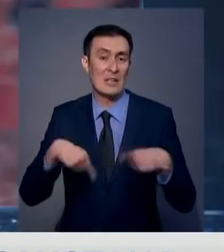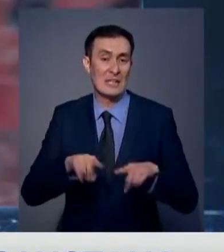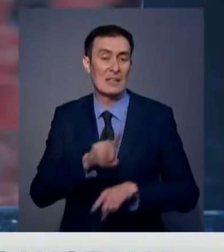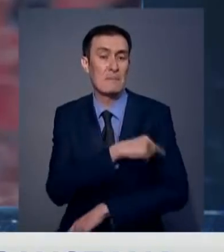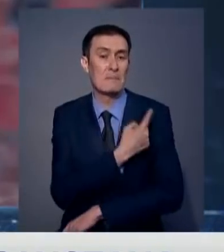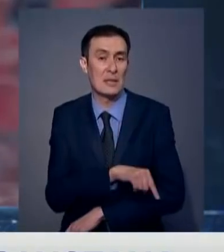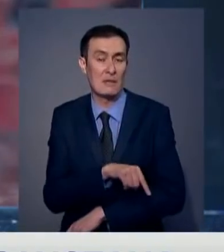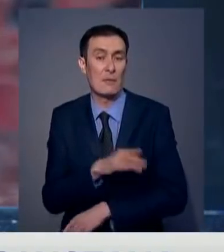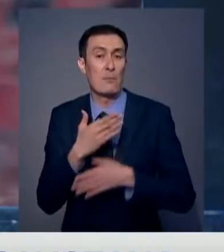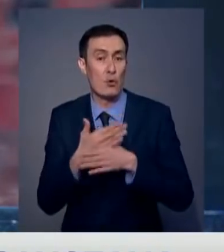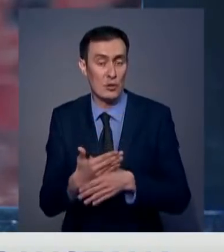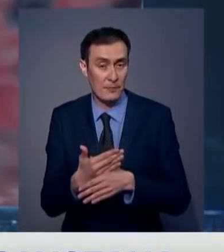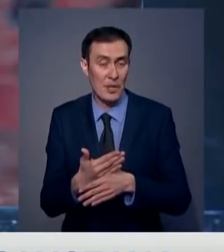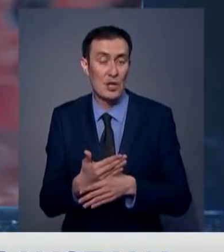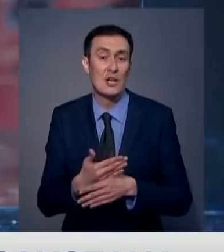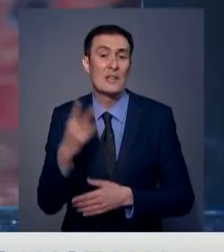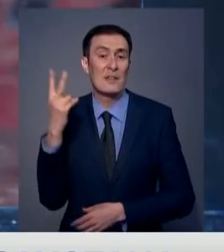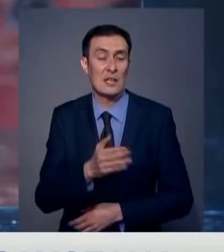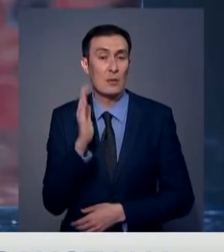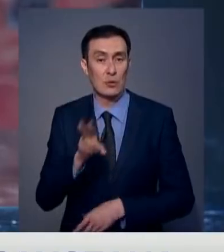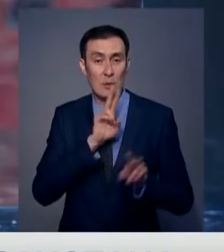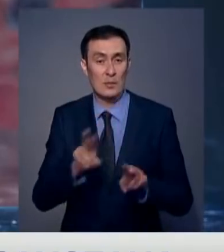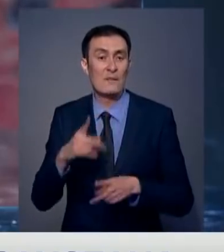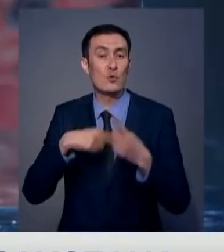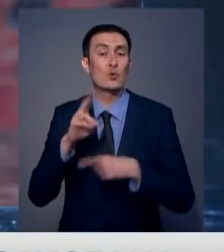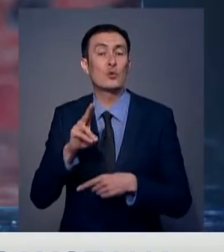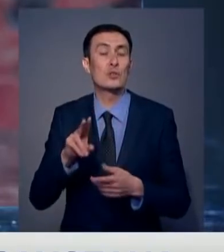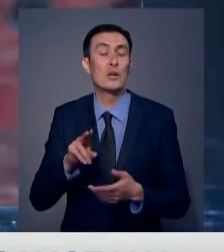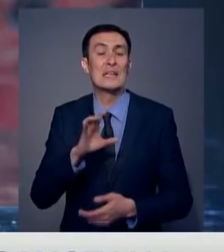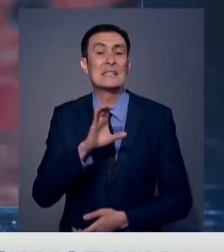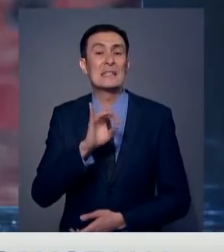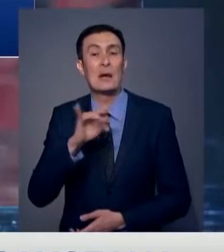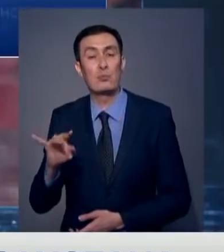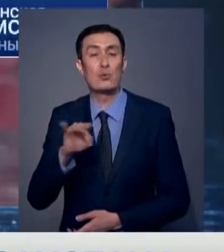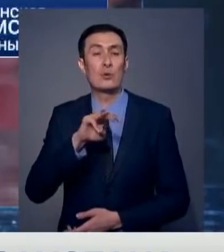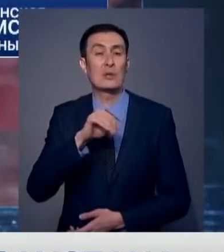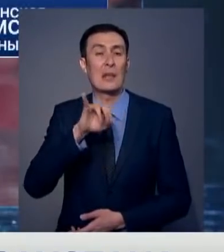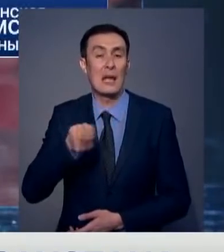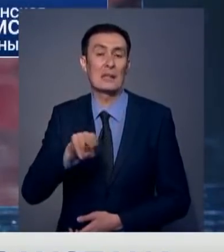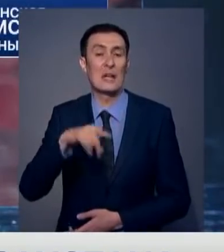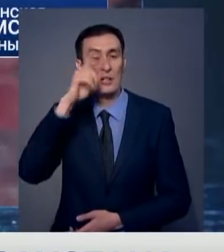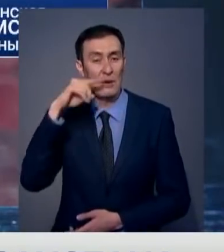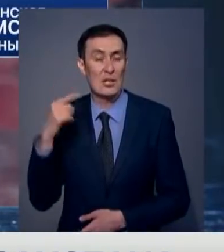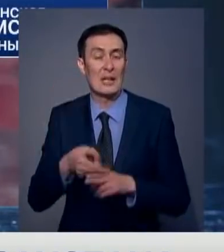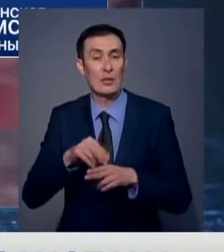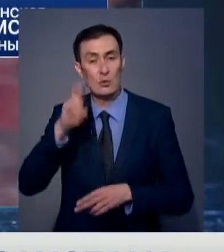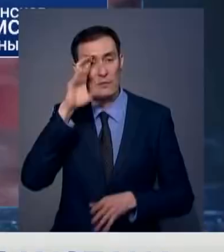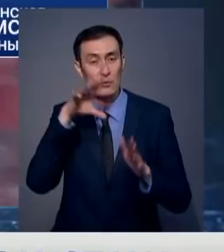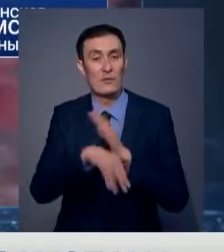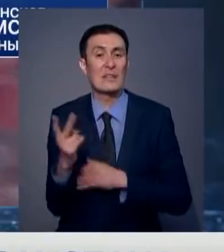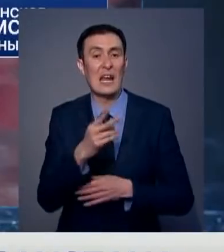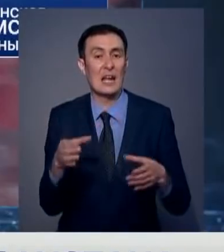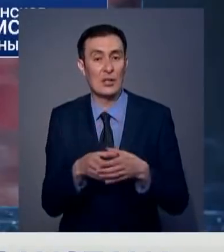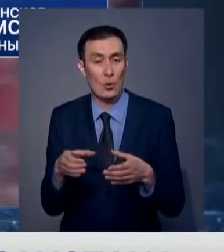организациях медико-санитарной помощи. Две недели будут наблюдать за вернувшимися из Сингапура, Таиланда и Азербайджана. Эти страны отнесены ко